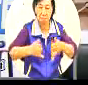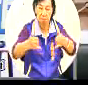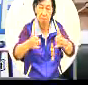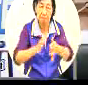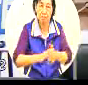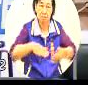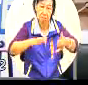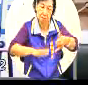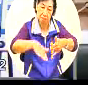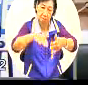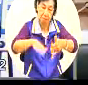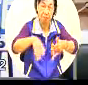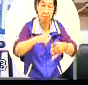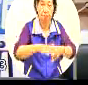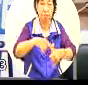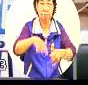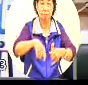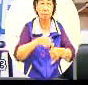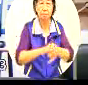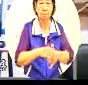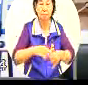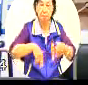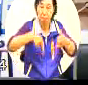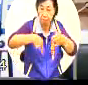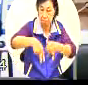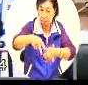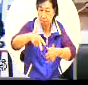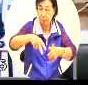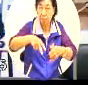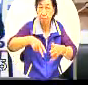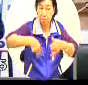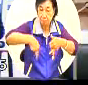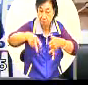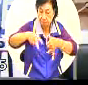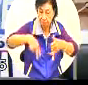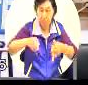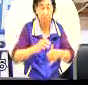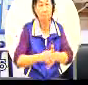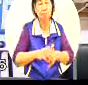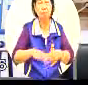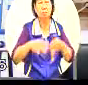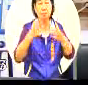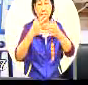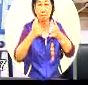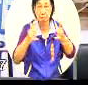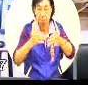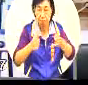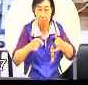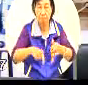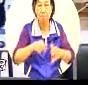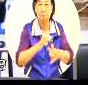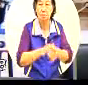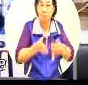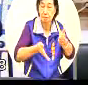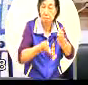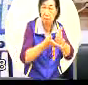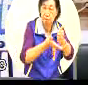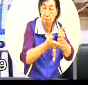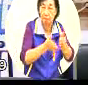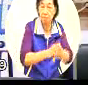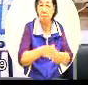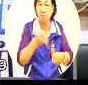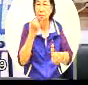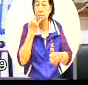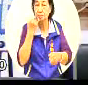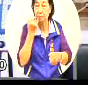人所谓的通行的步道，甚至于学生们，如果我们希望鼓励他们是能够通学走到学